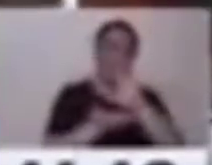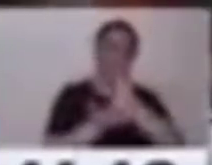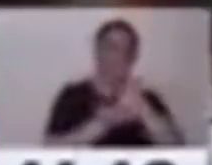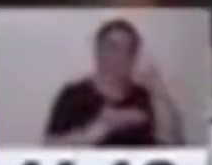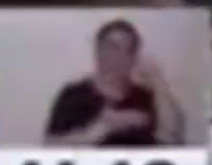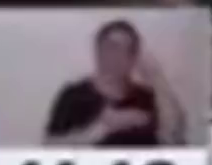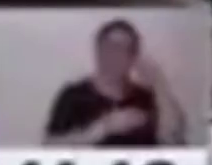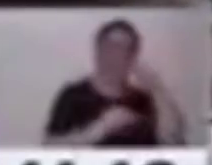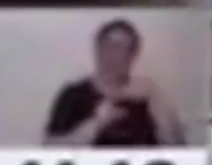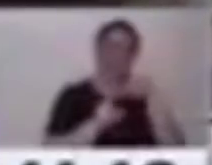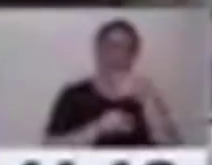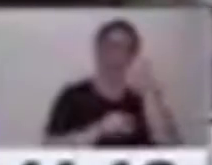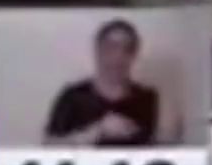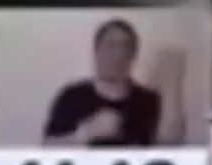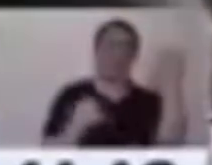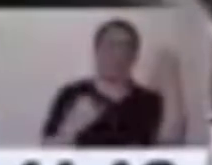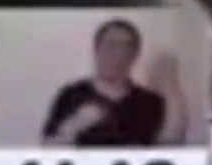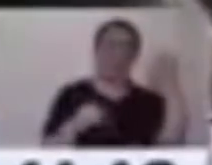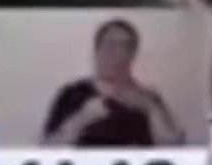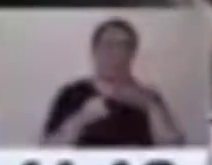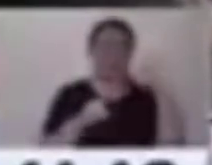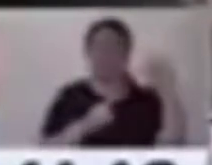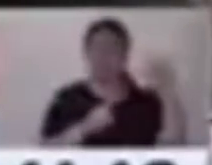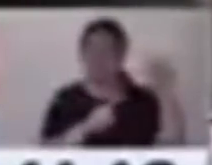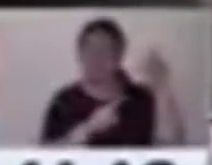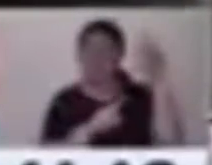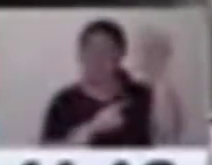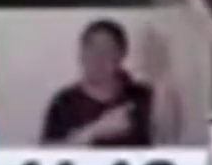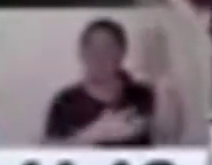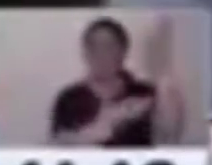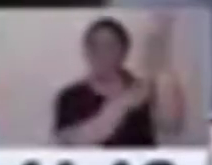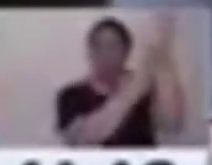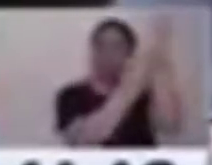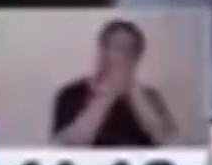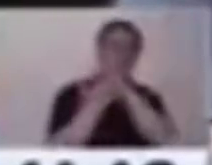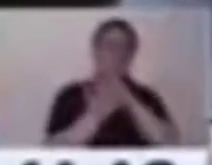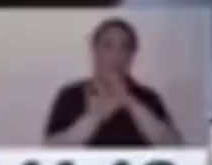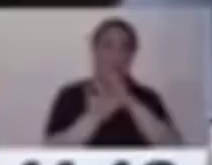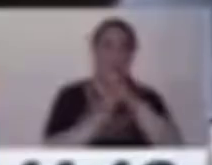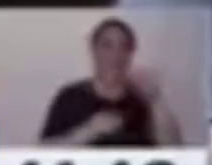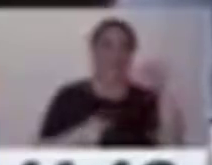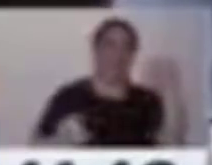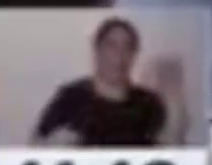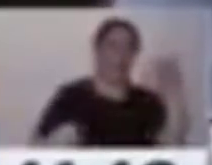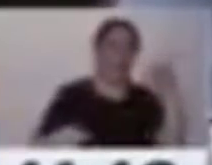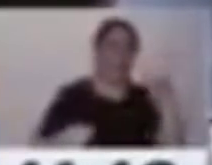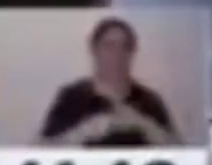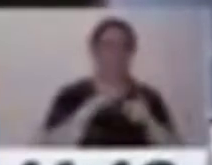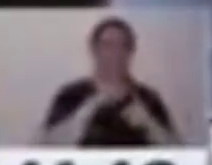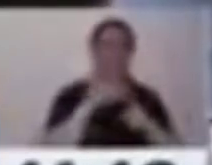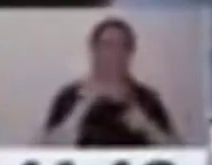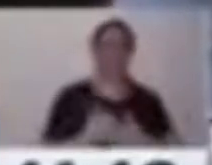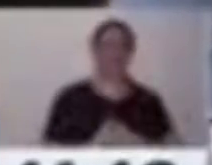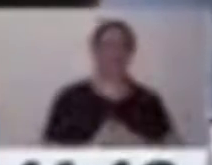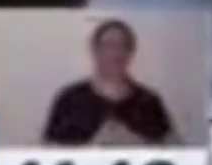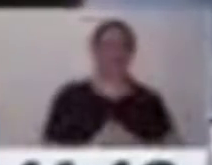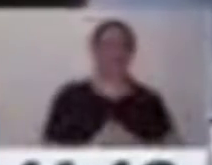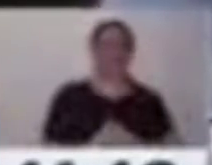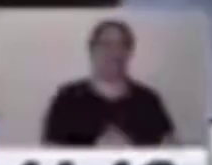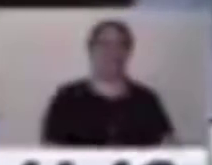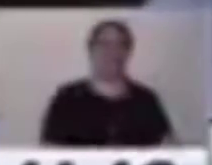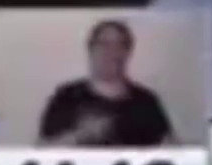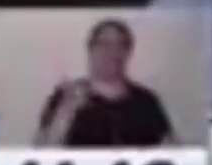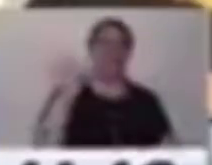mabilis at madali ang koordinasyon ng dalawang ahensya upang mas